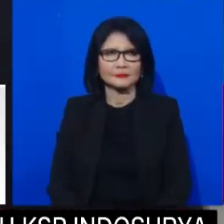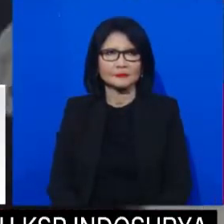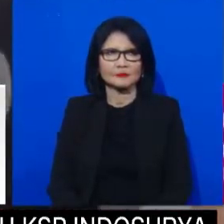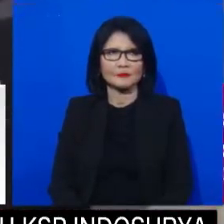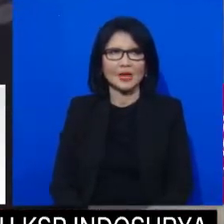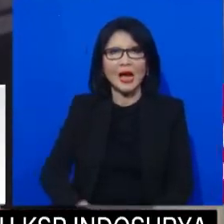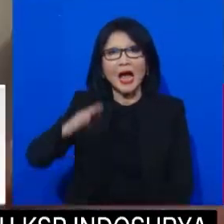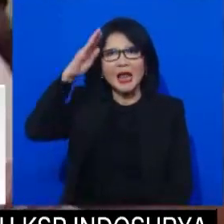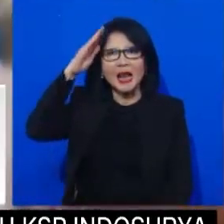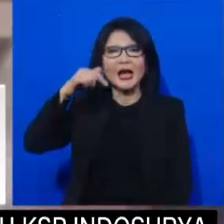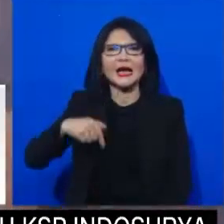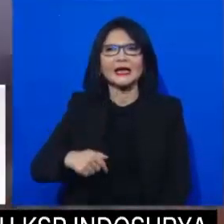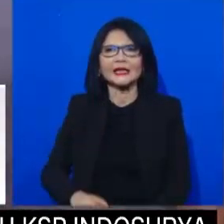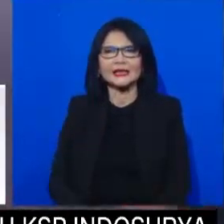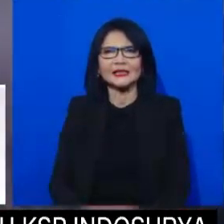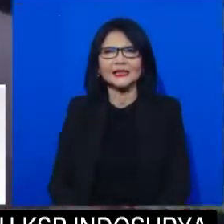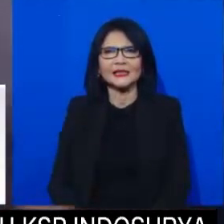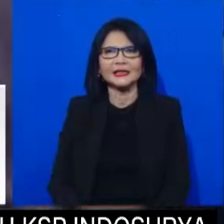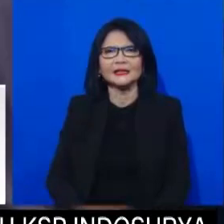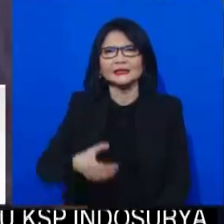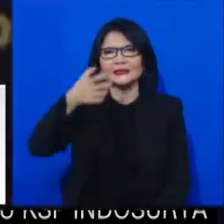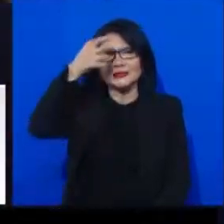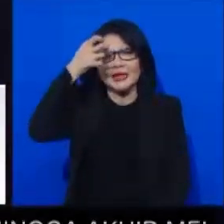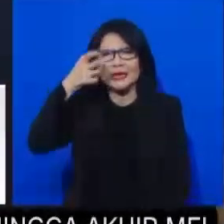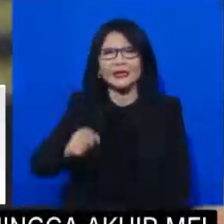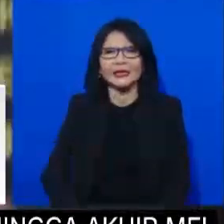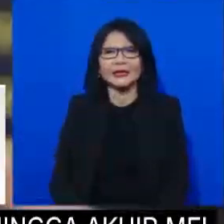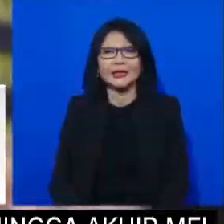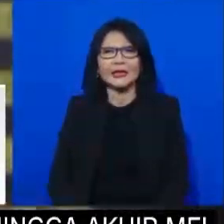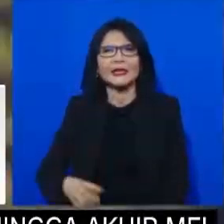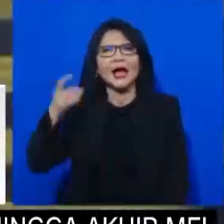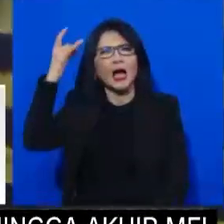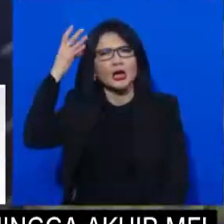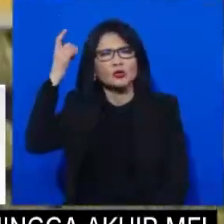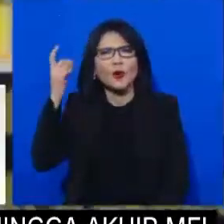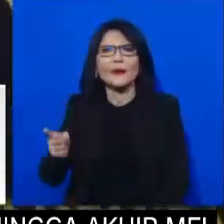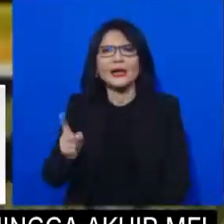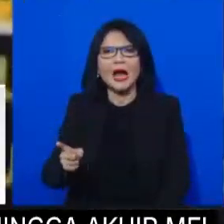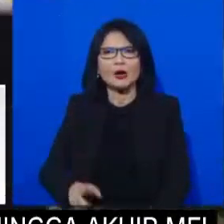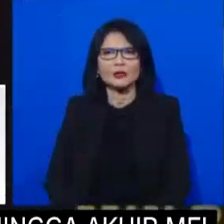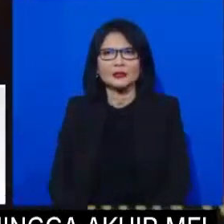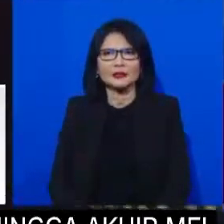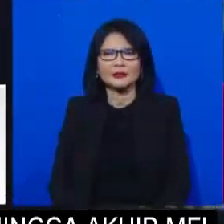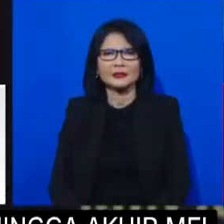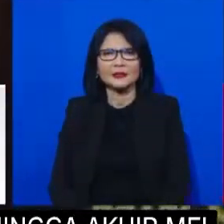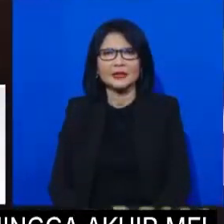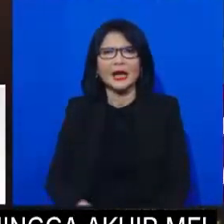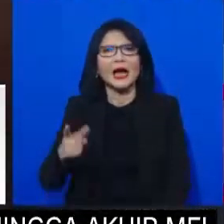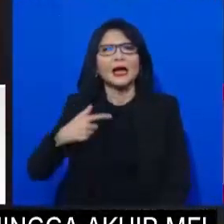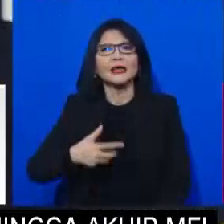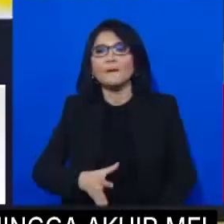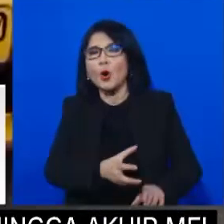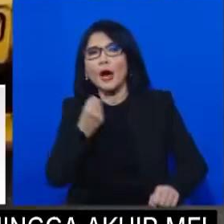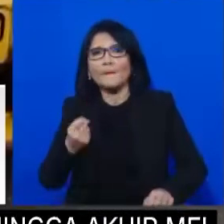Pria ini hanya bisa menahan sakit akibat luka usai dihakimi para sopir angkot dan warga Selasa sore. Sebelumnya pria ini kedapatan membawa